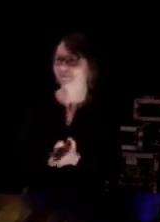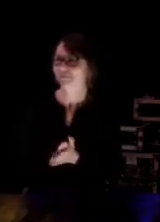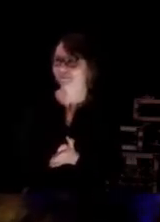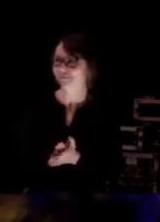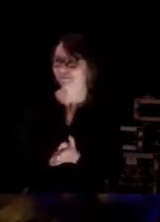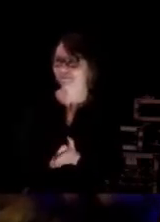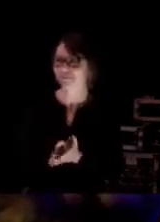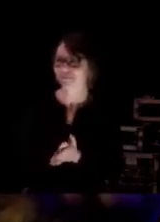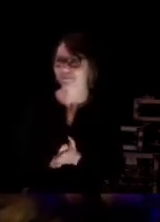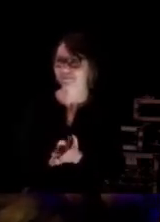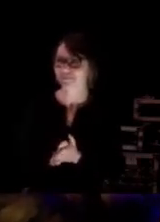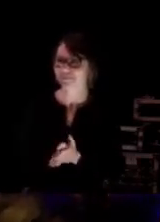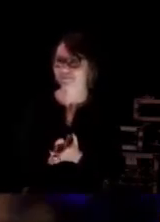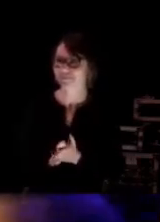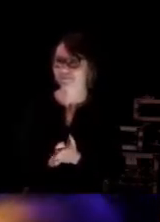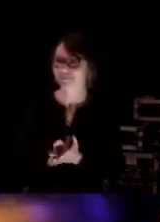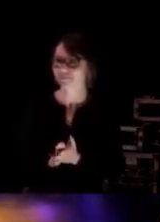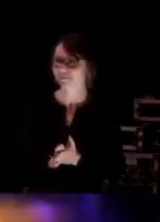Ferdig.